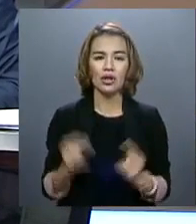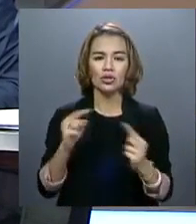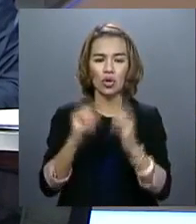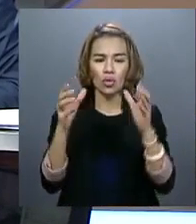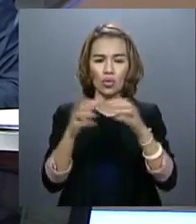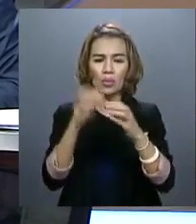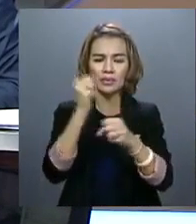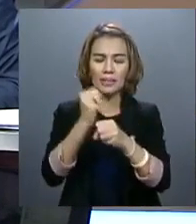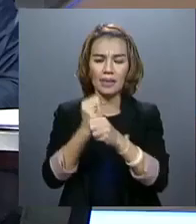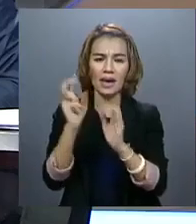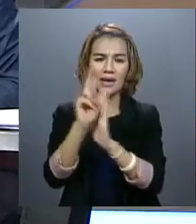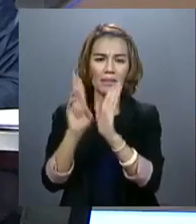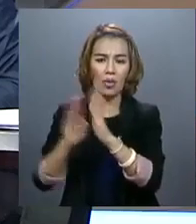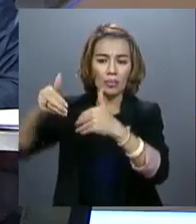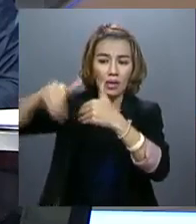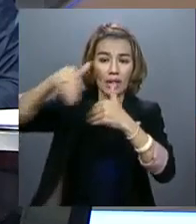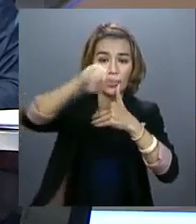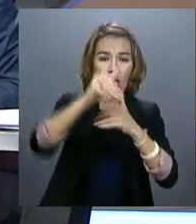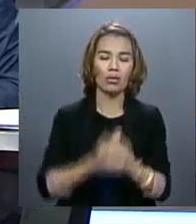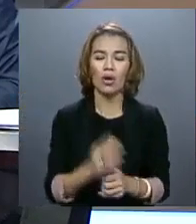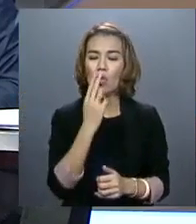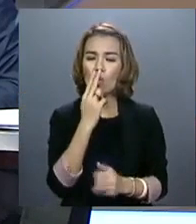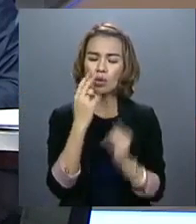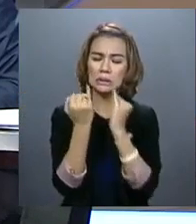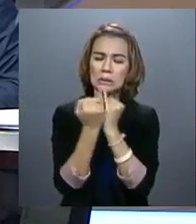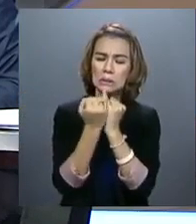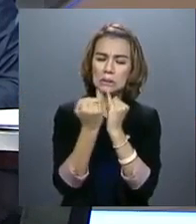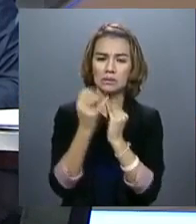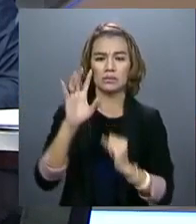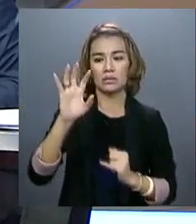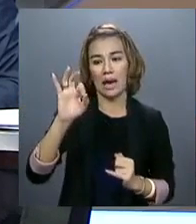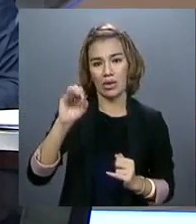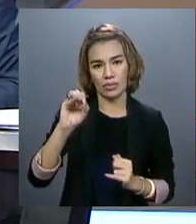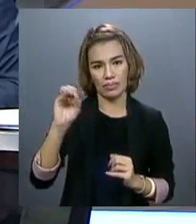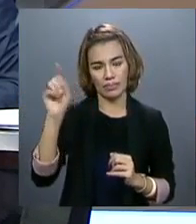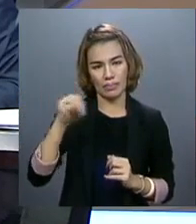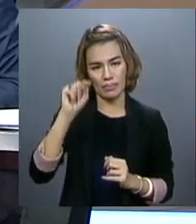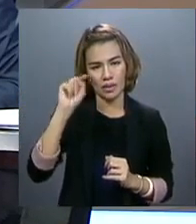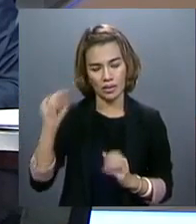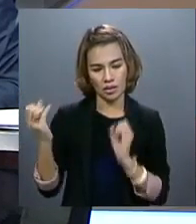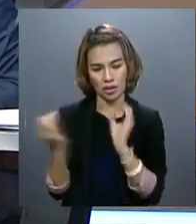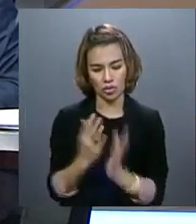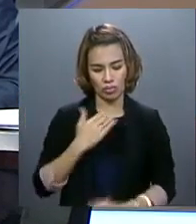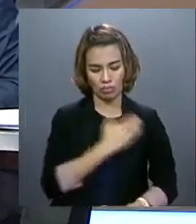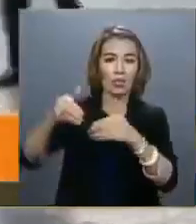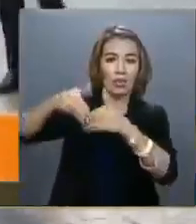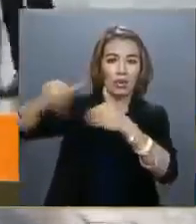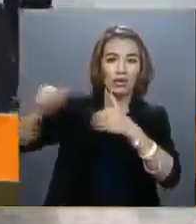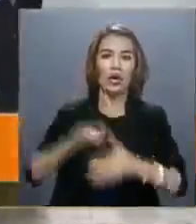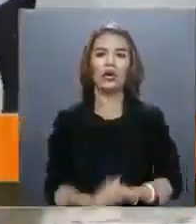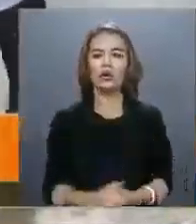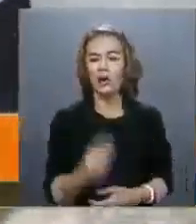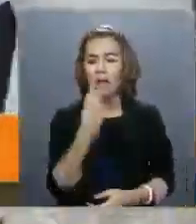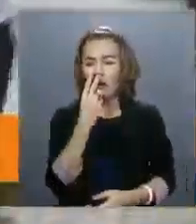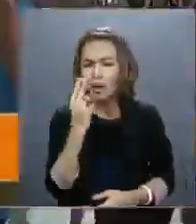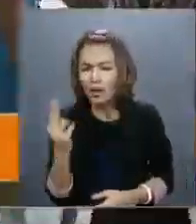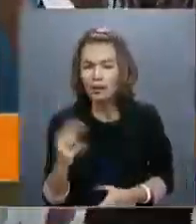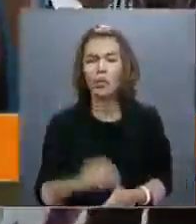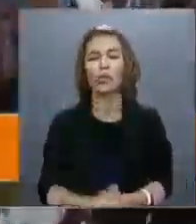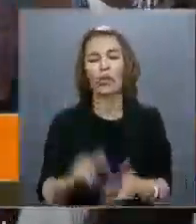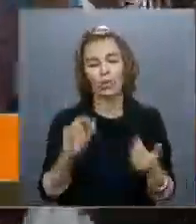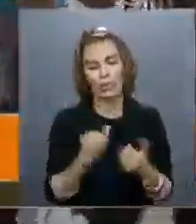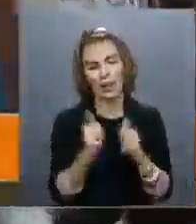ที่มีผลสำรวจพบว่าติดบุหรี่กว่าร้อยละ90ส่งผลกระทบต่อคุณภาพชีวิตของตัวผู้สูบเองรวมไปถึงคนรอบข้างด้วย